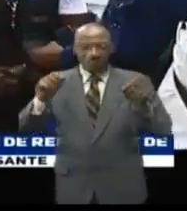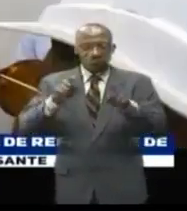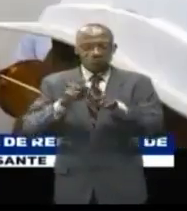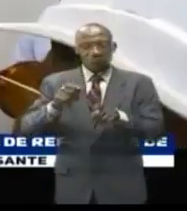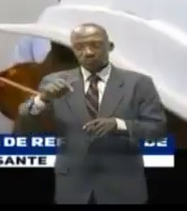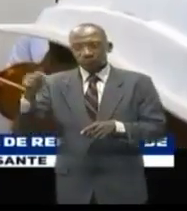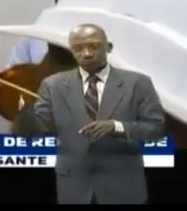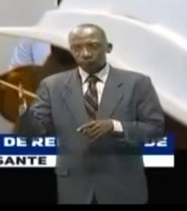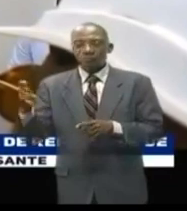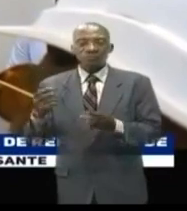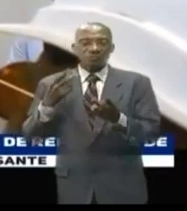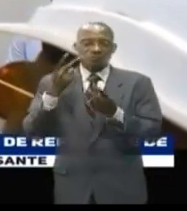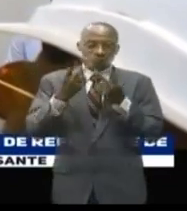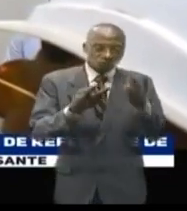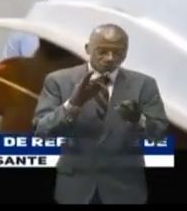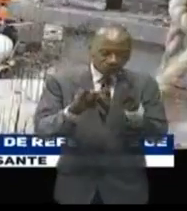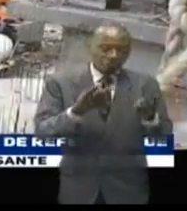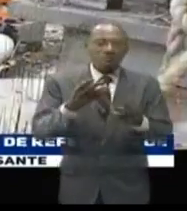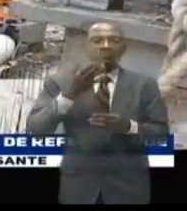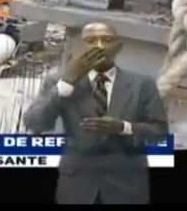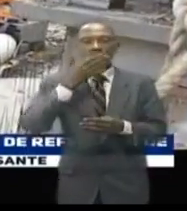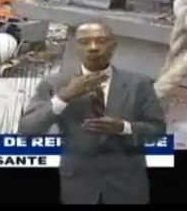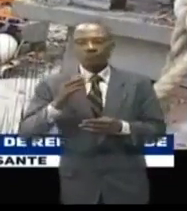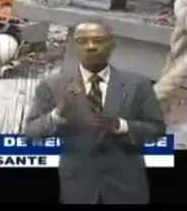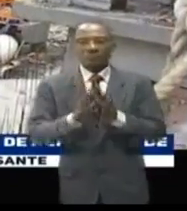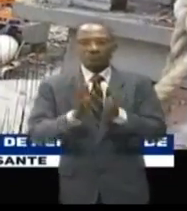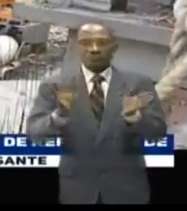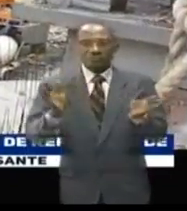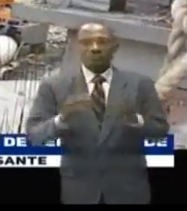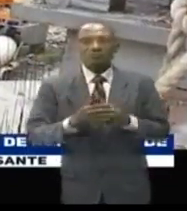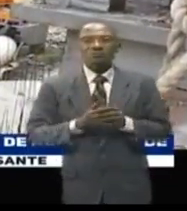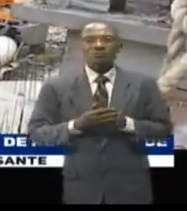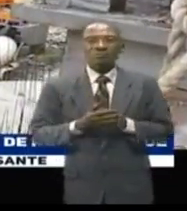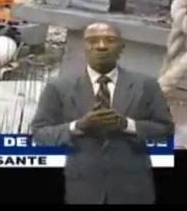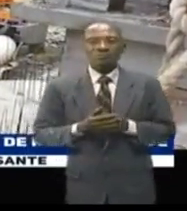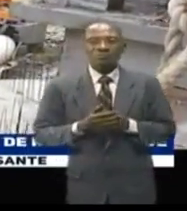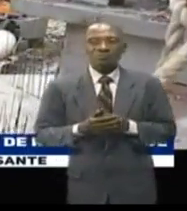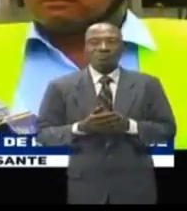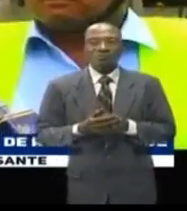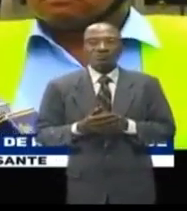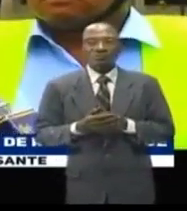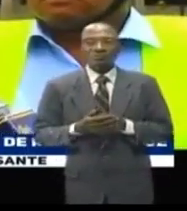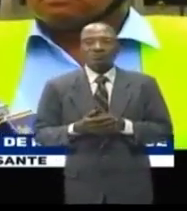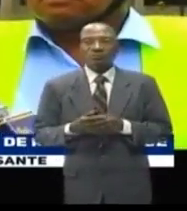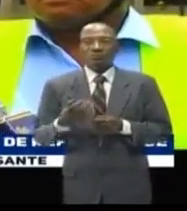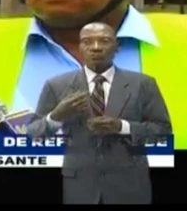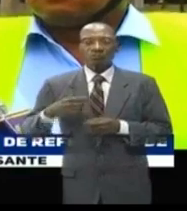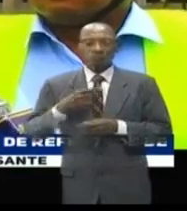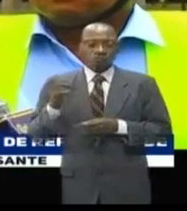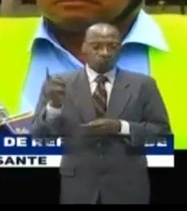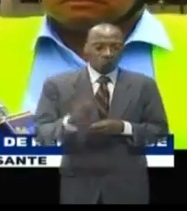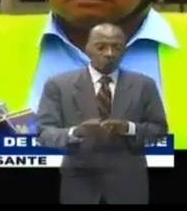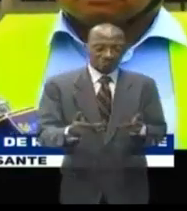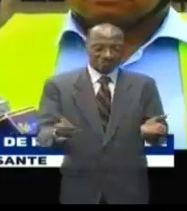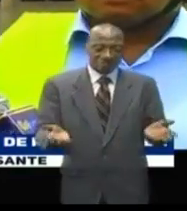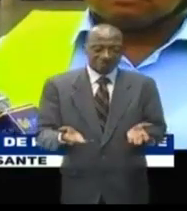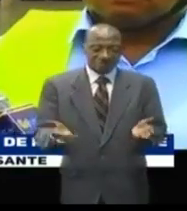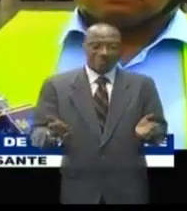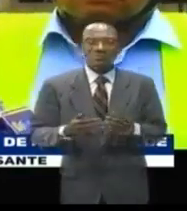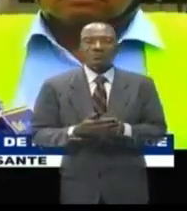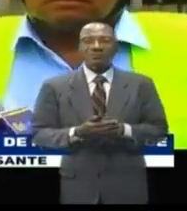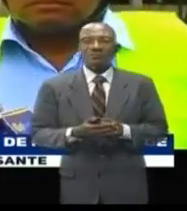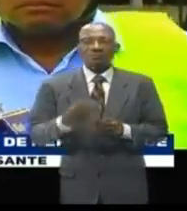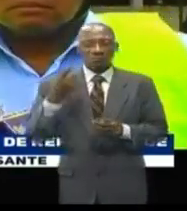une visite d'inspection de travaux réjouit ici en plus de pouvoir offrir des